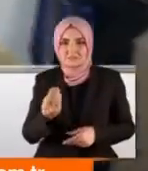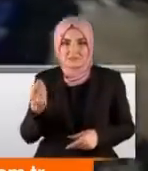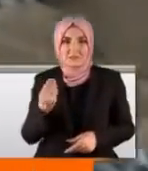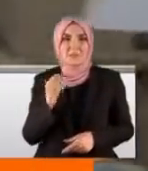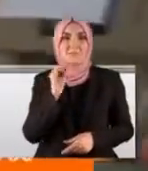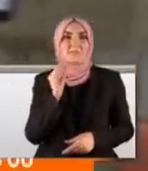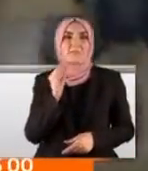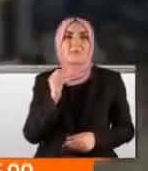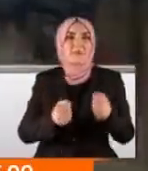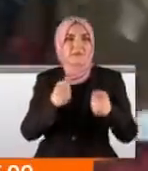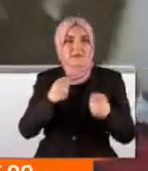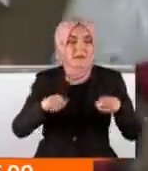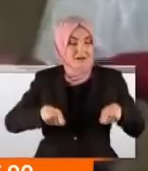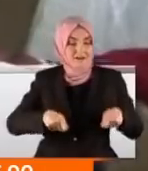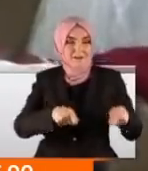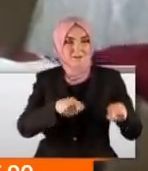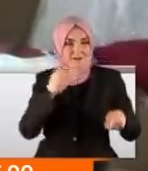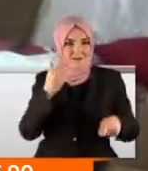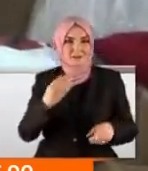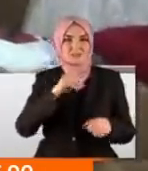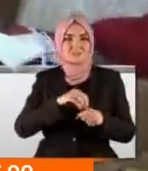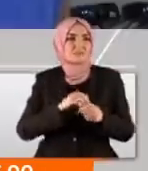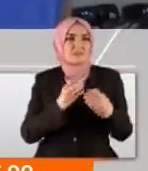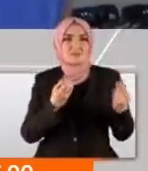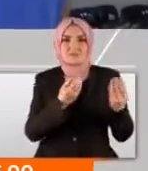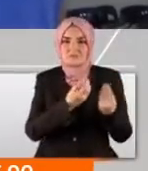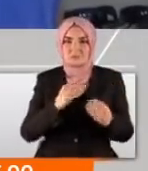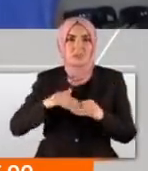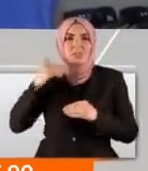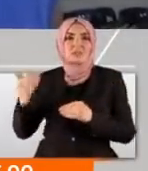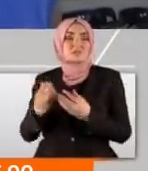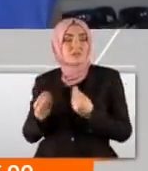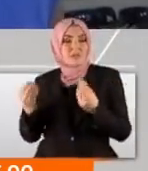arabaları. İçeride yok yoktu, dışarıda ise adım atacak yer. Kulaklıklar,